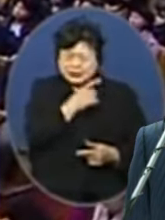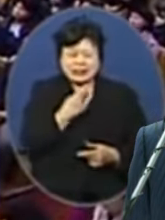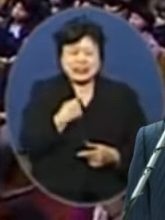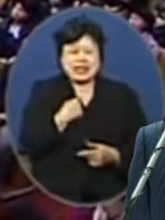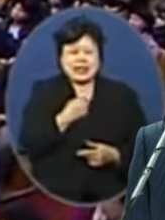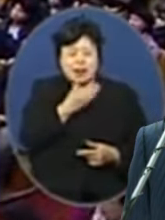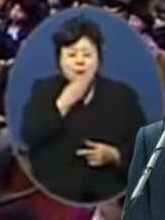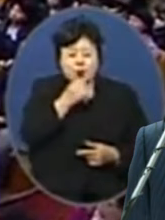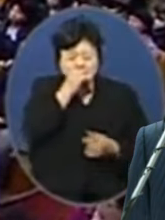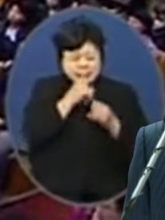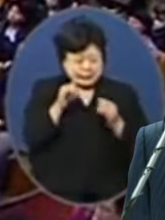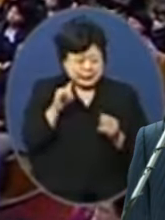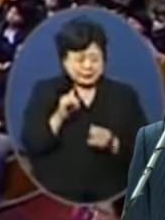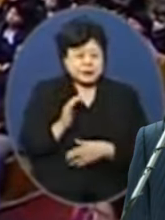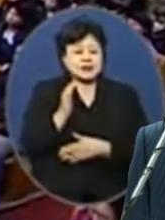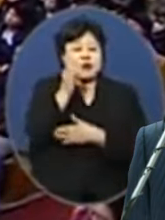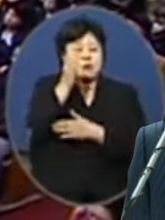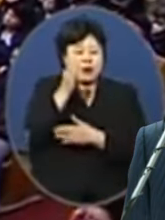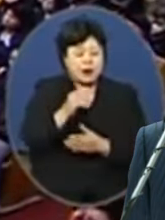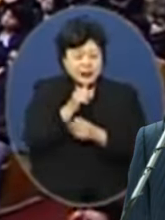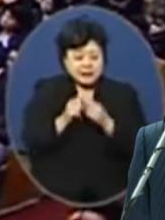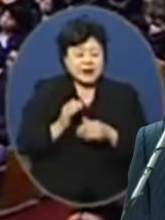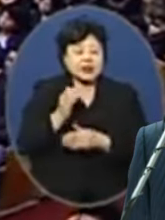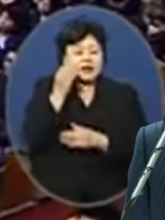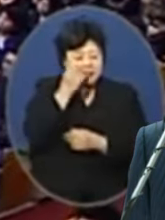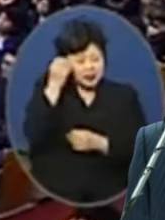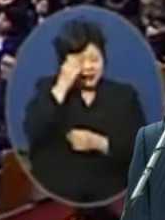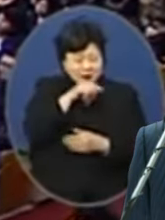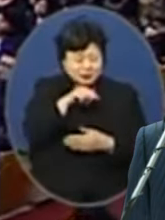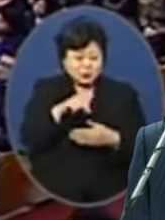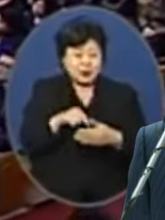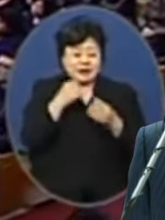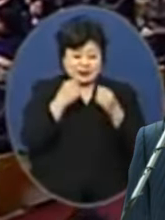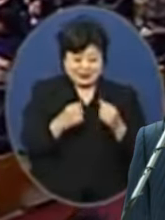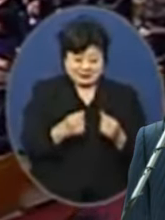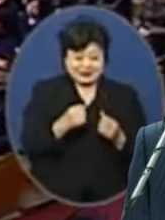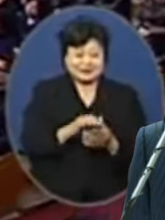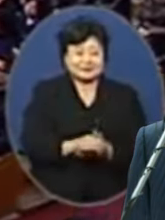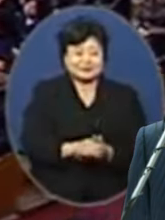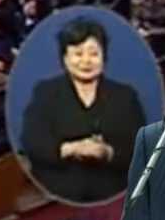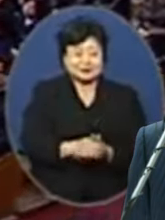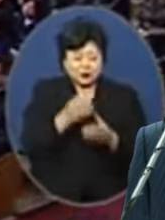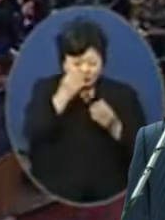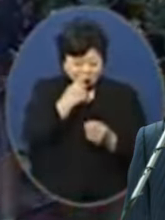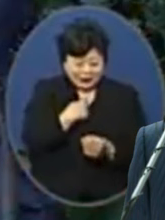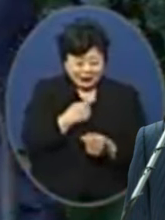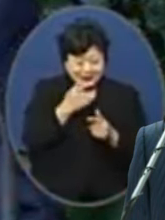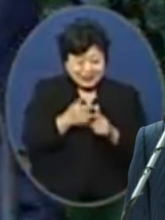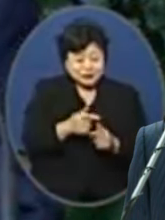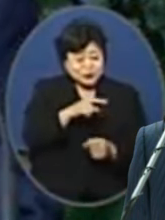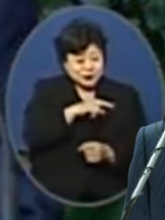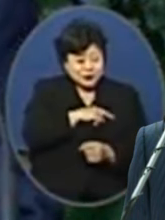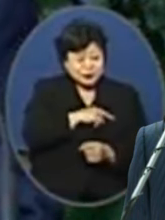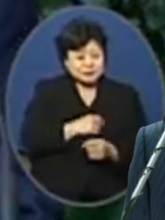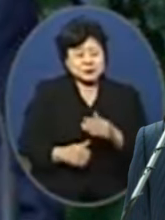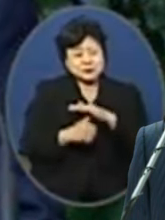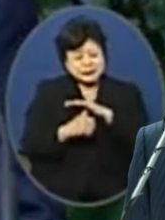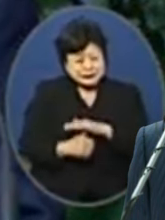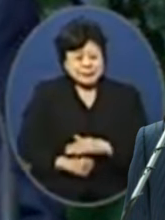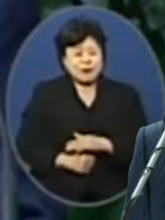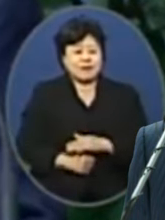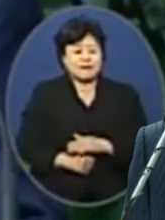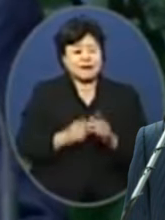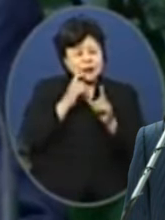복이 있는 자로다 영광의 영 하나님의 영이 너희 위에 계심이라 우리가 고난을 당해도 예수 이름으로 꾹참고